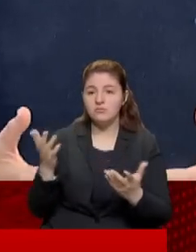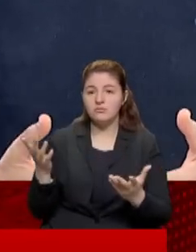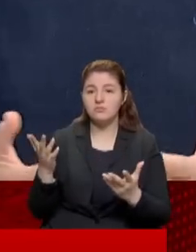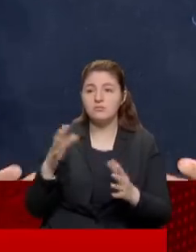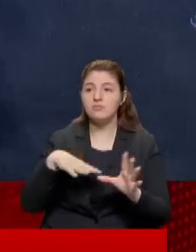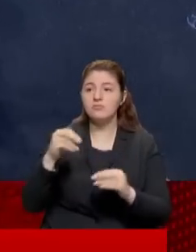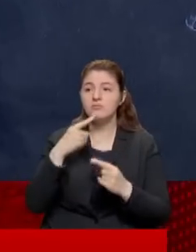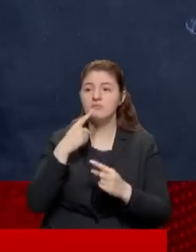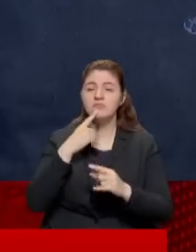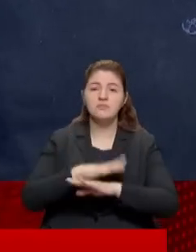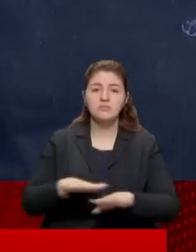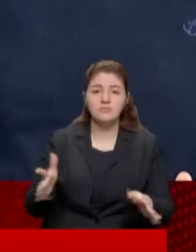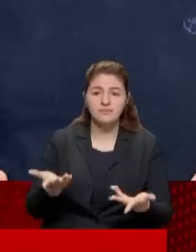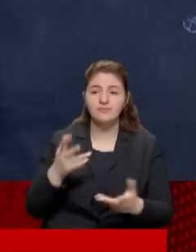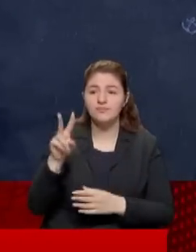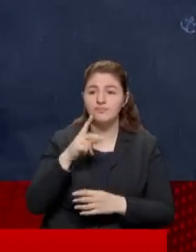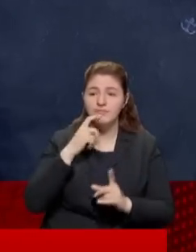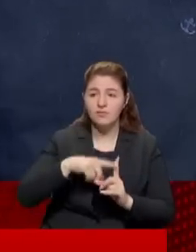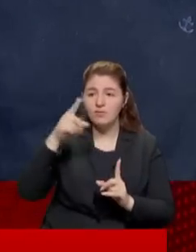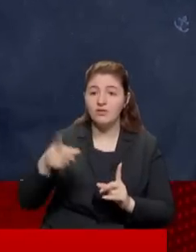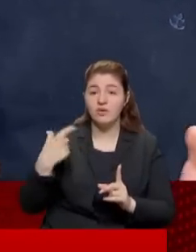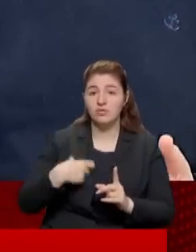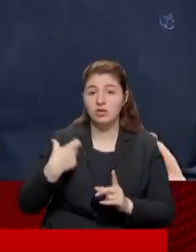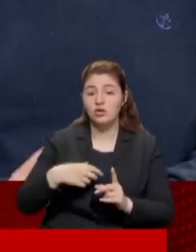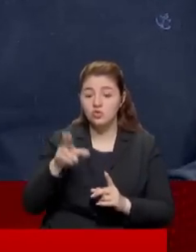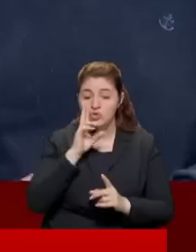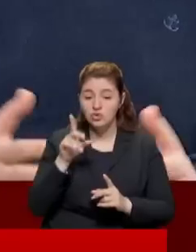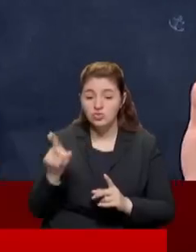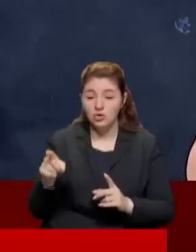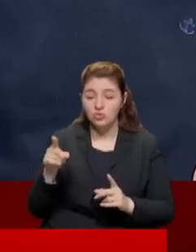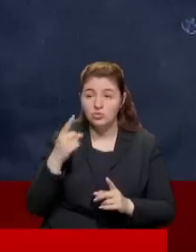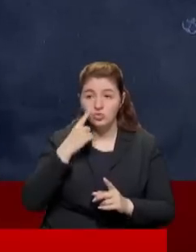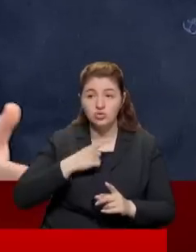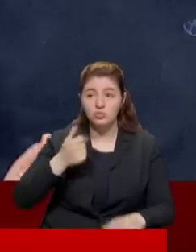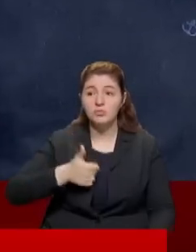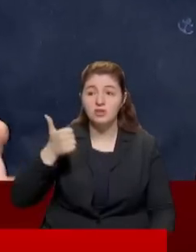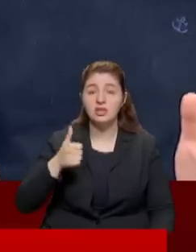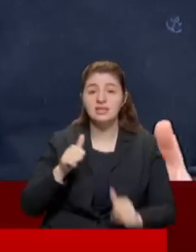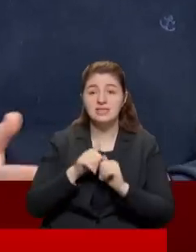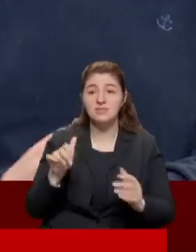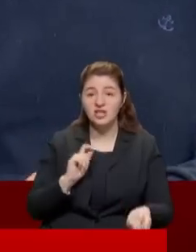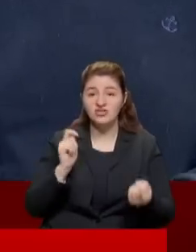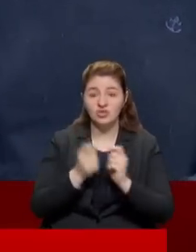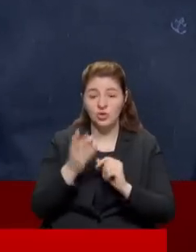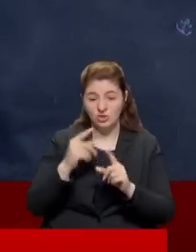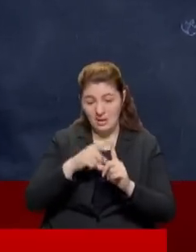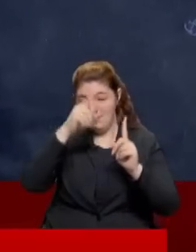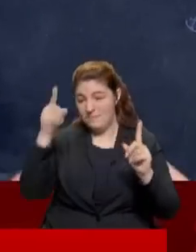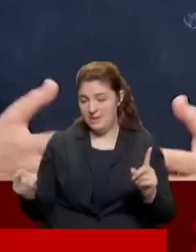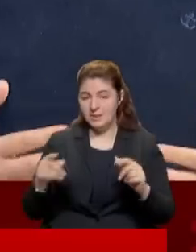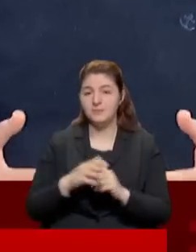çünkü bütün sözler tükendi. 20 yıldır ya da özellikle son Cumhurbaşkanlığı sistemine geçildiğinden